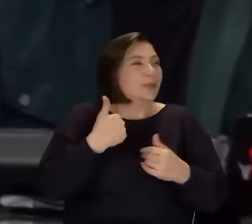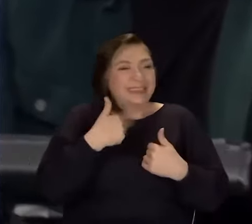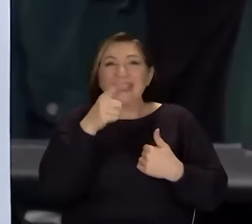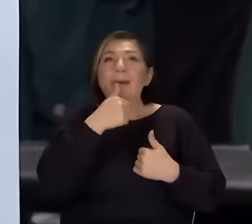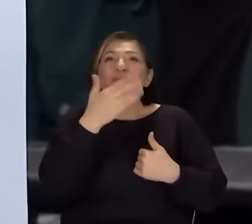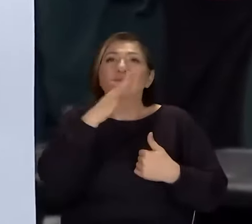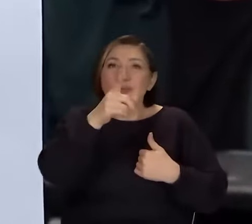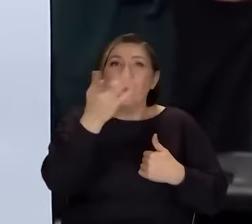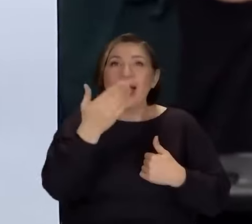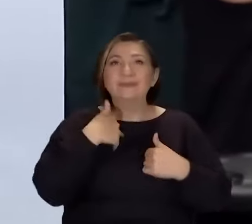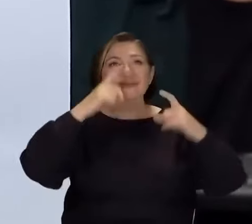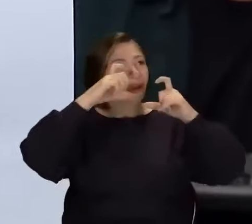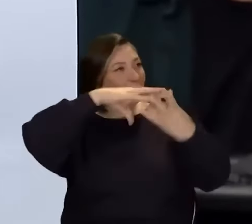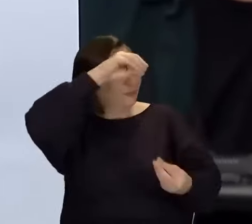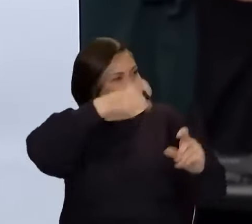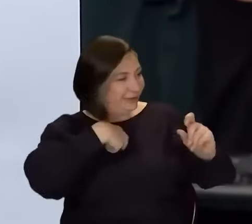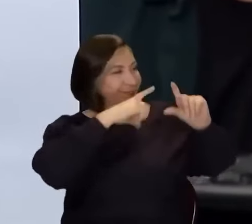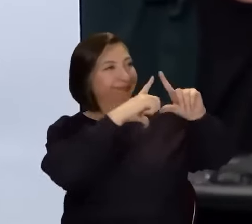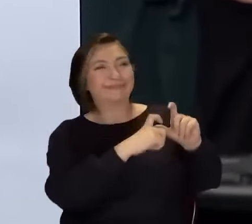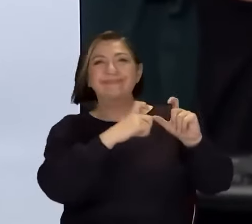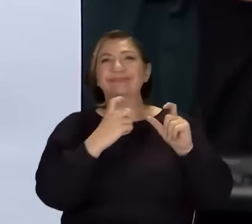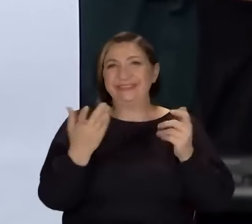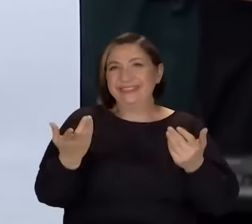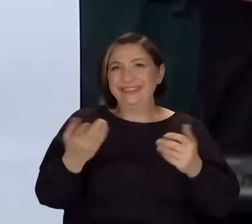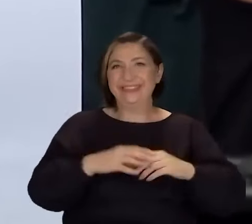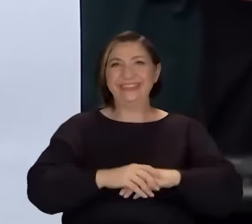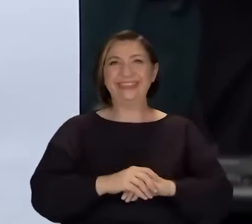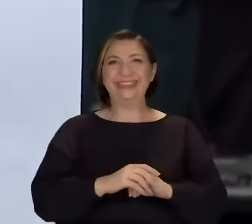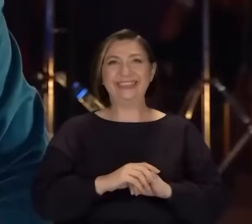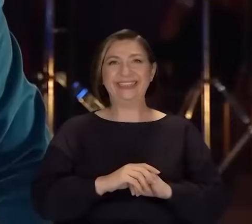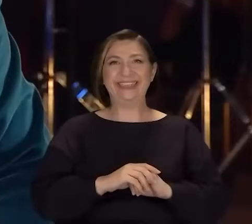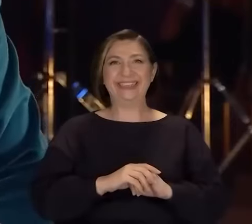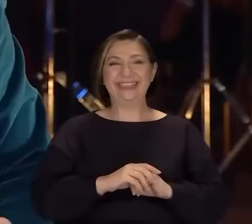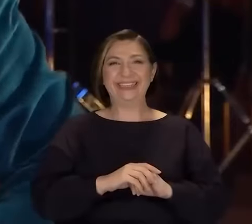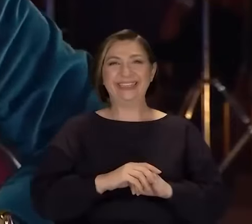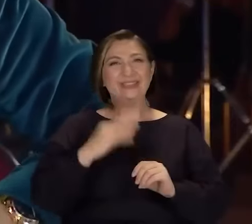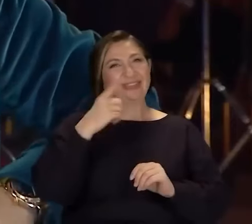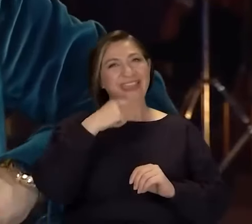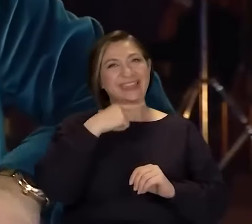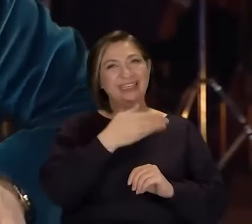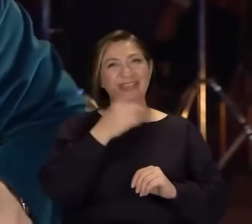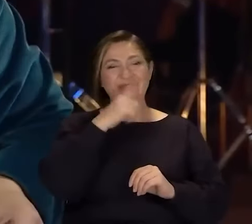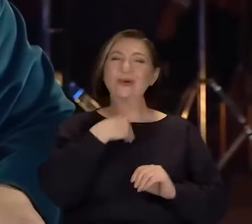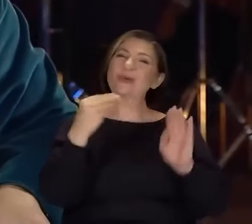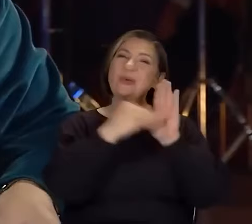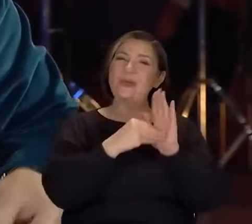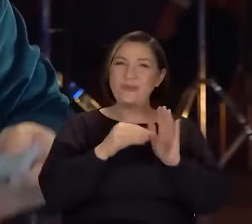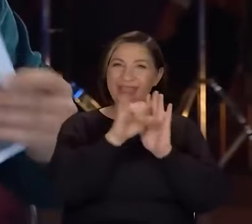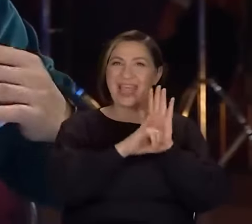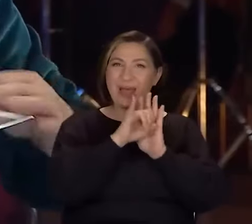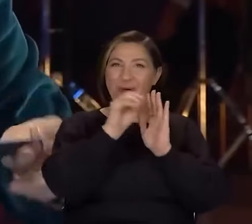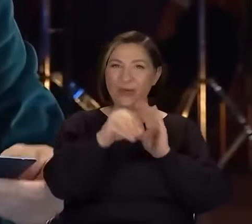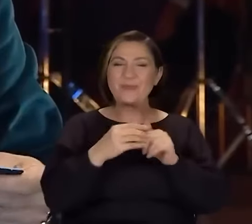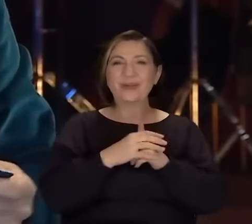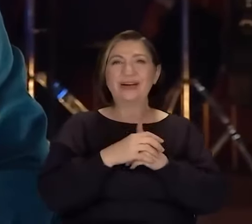Abi sen yoksun, biz de bunu bulduk çok seninle güzelmiş. Fotoğraf çekilmek için diye evet. Yollamışlar. Evet. Acayip tatlıydı, o yüzden koydum, evet. Paylaşmak